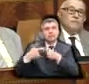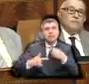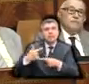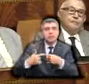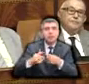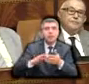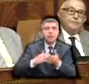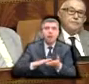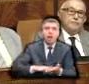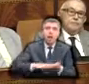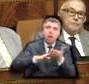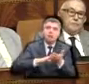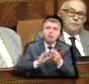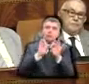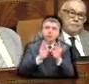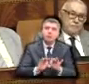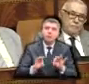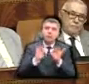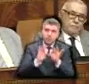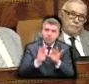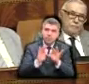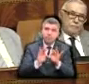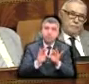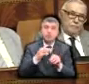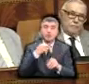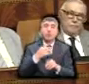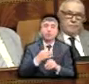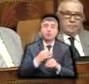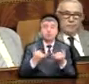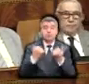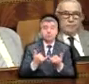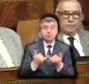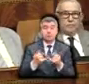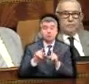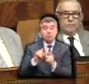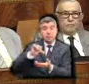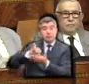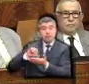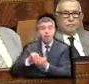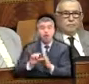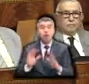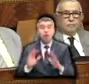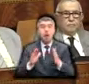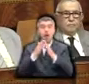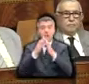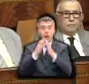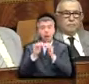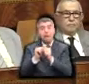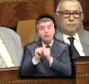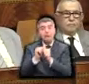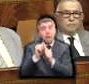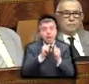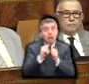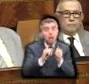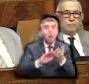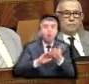دون المستوى الذي ينشده السكان. وبالتالي اليوم راه المناطق الجبلية والمناطق النائية والمناطق البعيدة تعيش